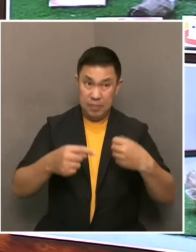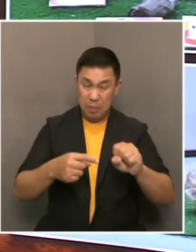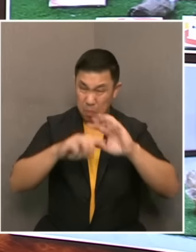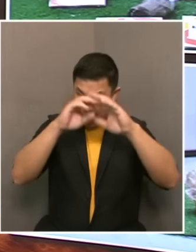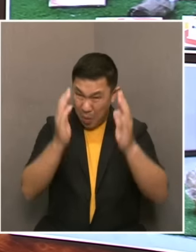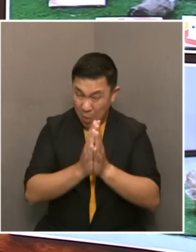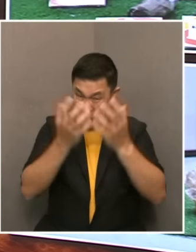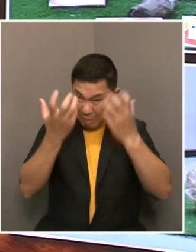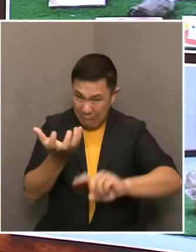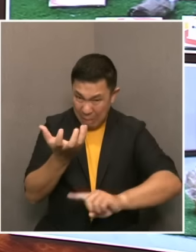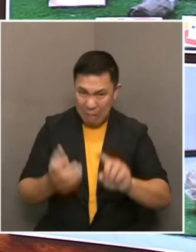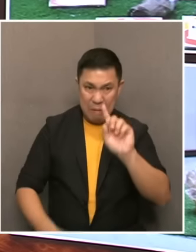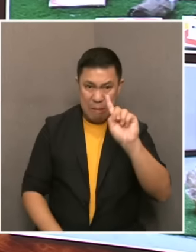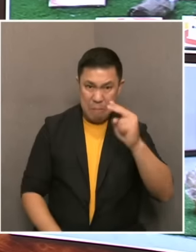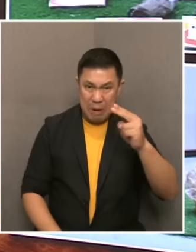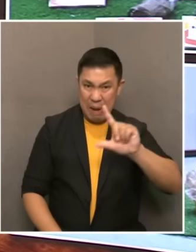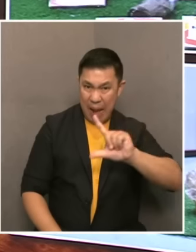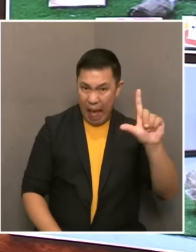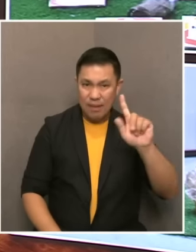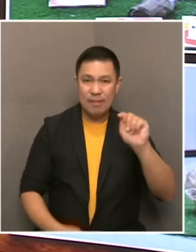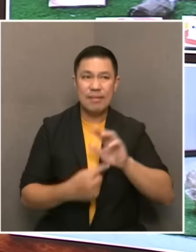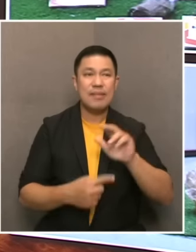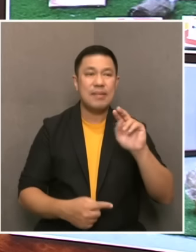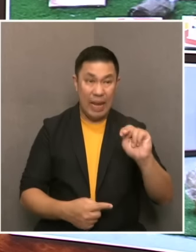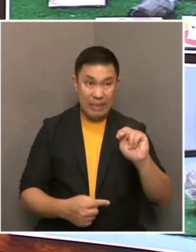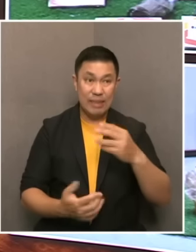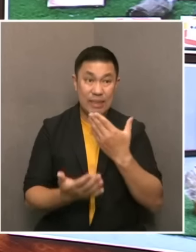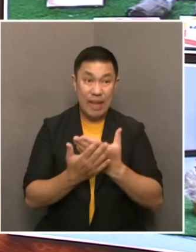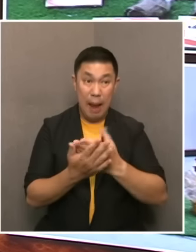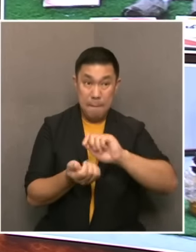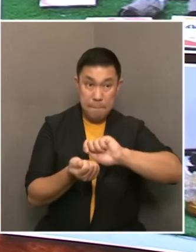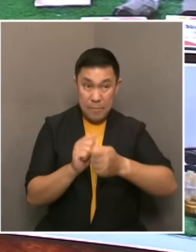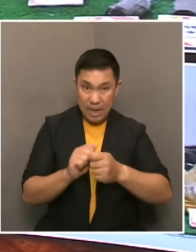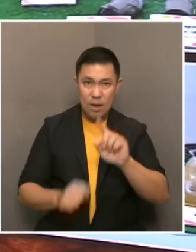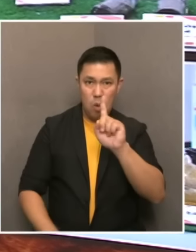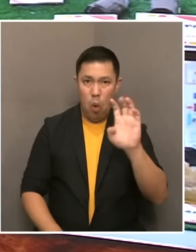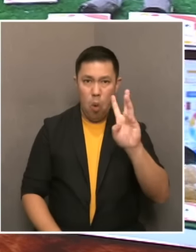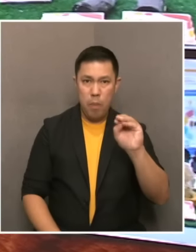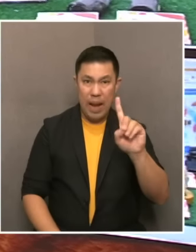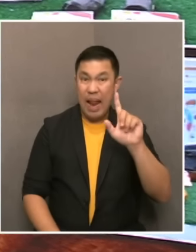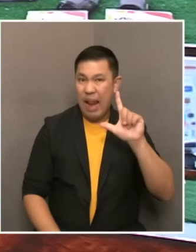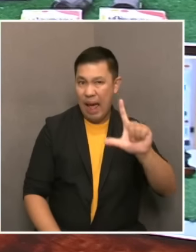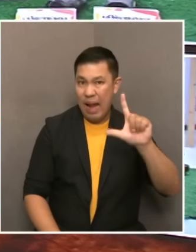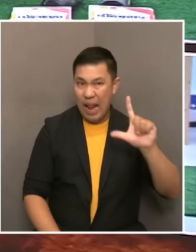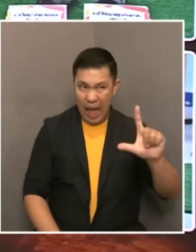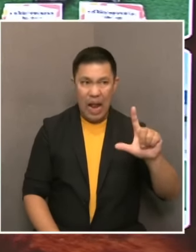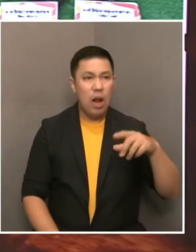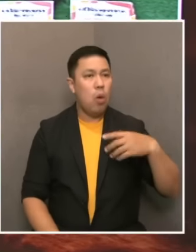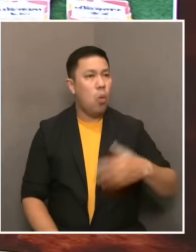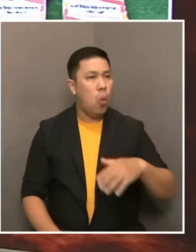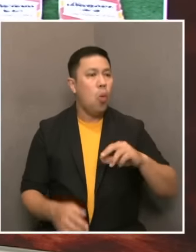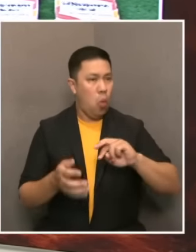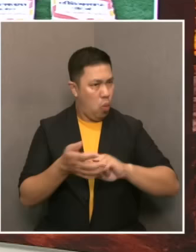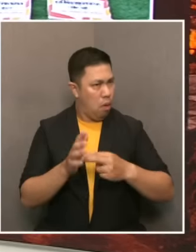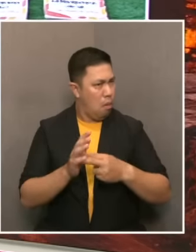10,000ล้านตันแล้วตีเป็นเม็ดเงินนะครับอยู่สูงถึง 161ล้านล้านบาทเลยทีเดียวนะครับพูดถึงแร่เหล่านี้อาจ